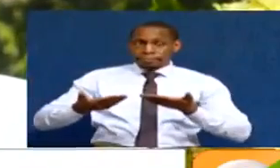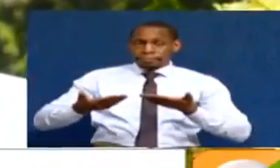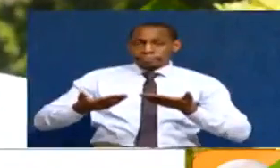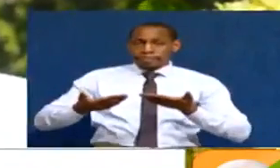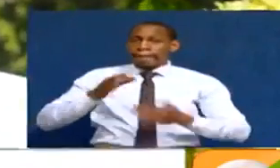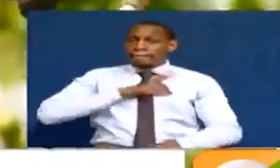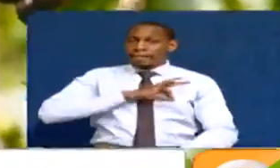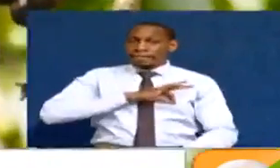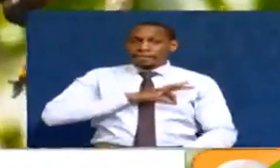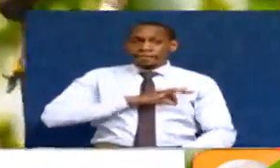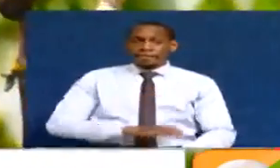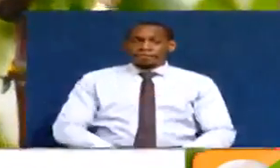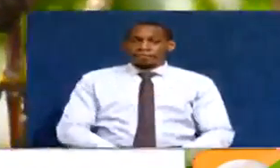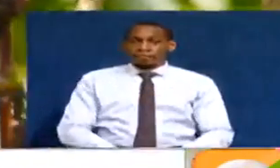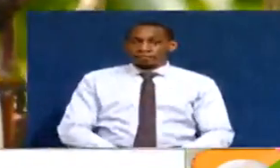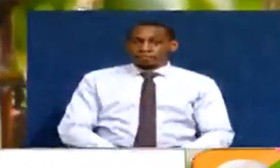faida.